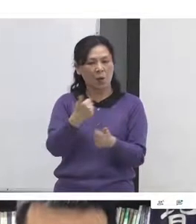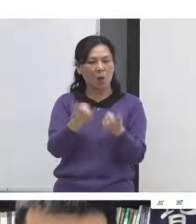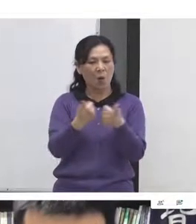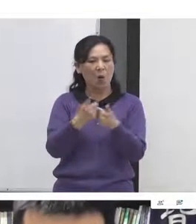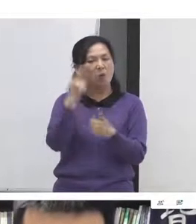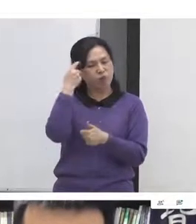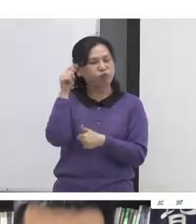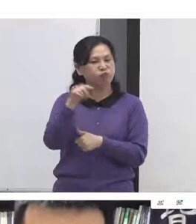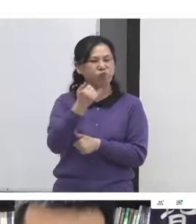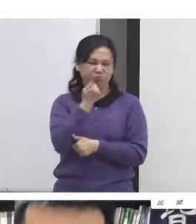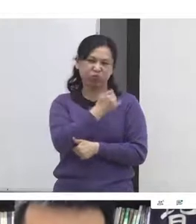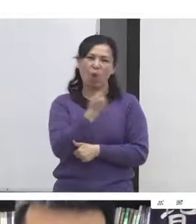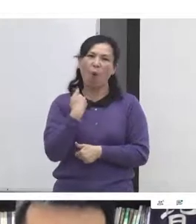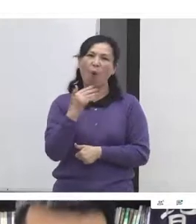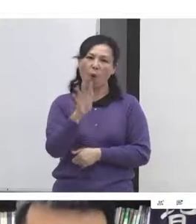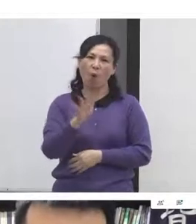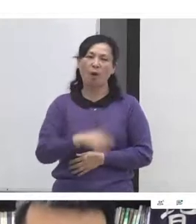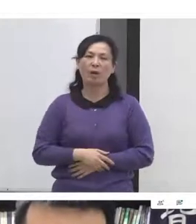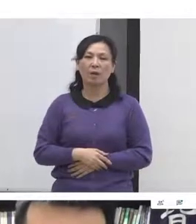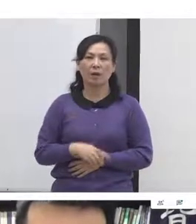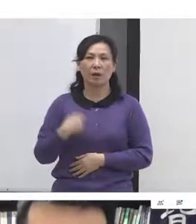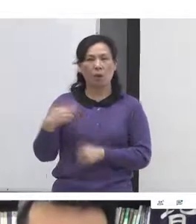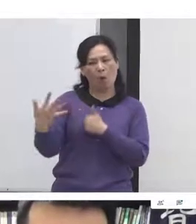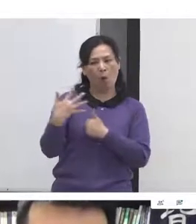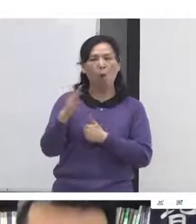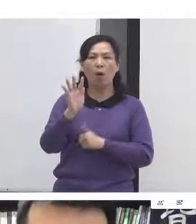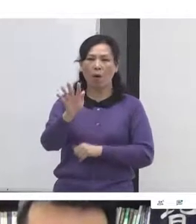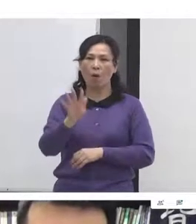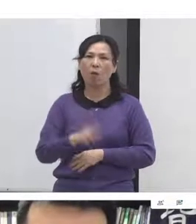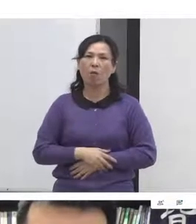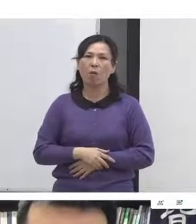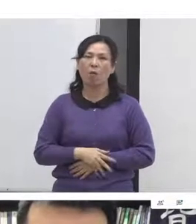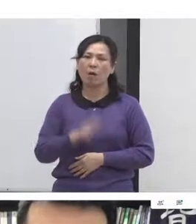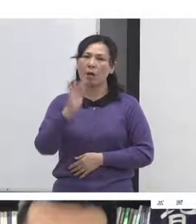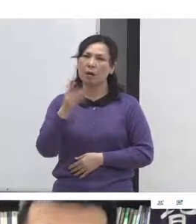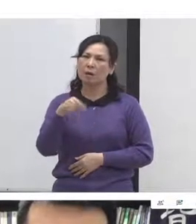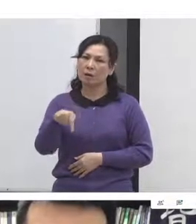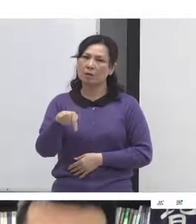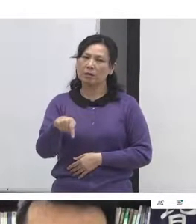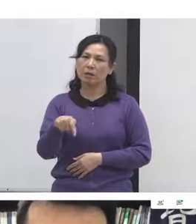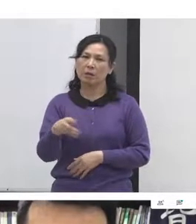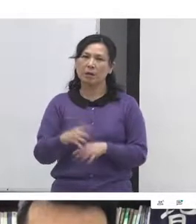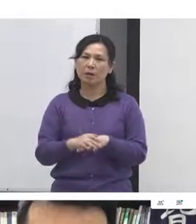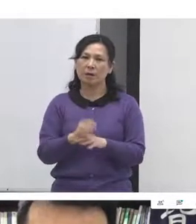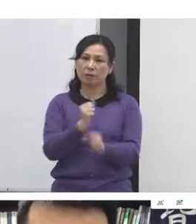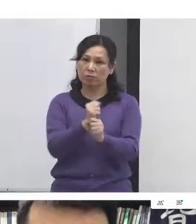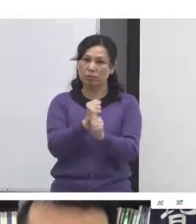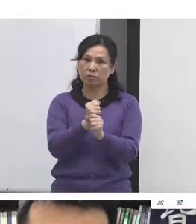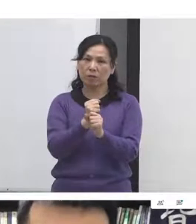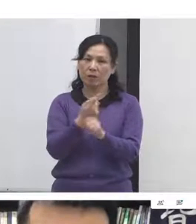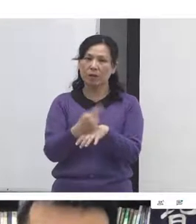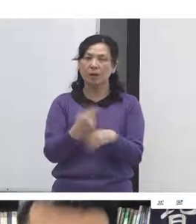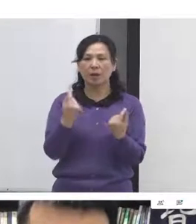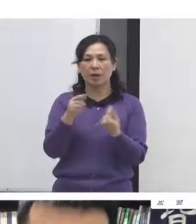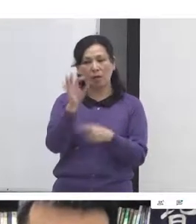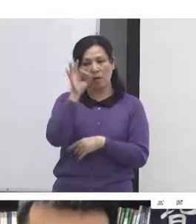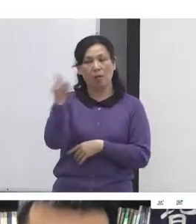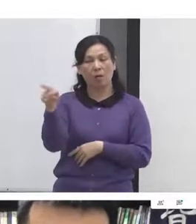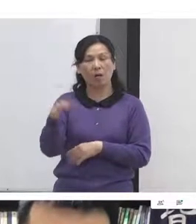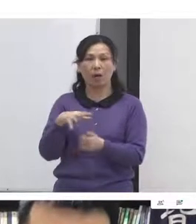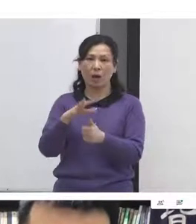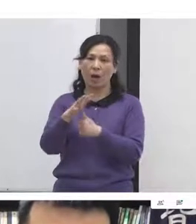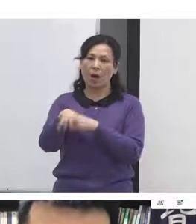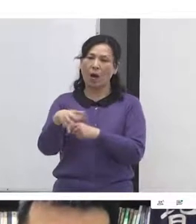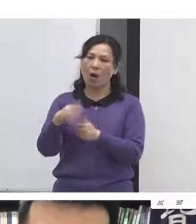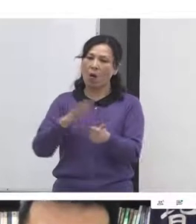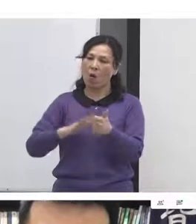只能说可能啊，因为其实我们有被咨询过，但是这个部分的运作，事实上也要看农委会有多大的决心